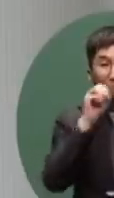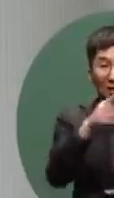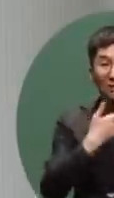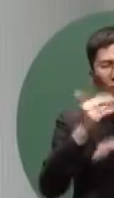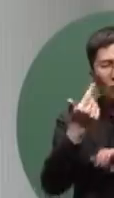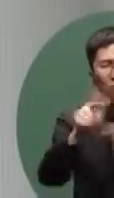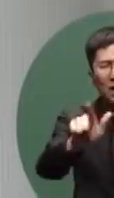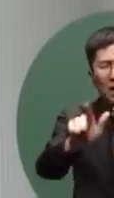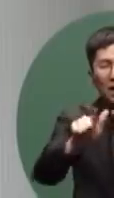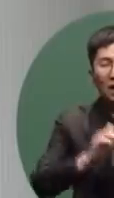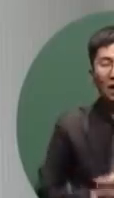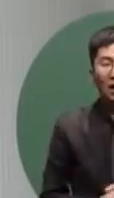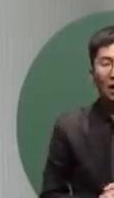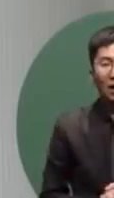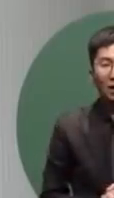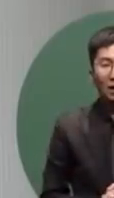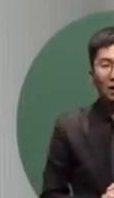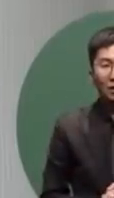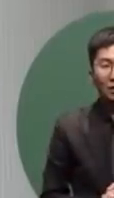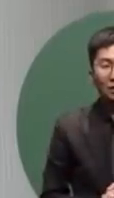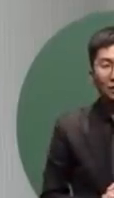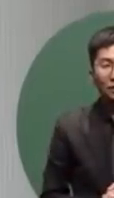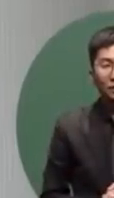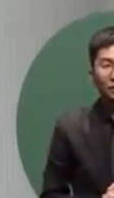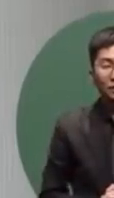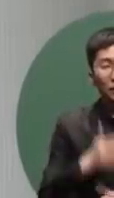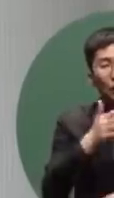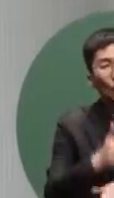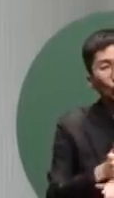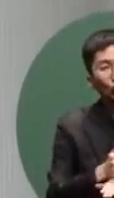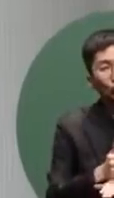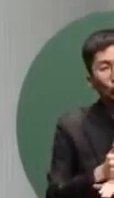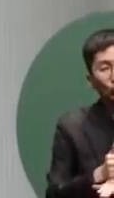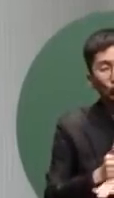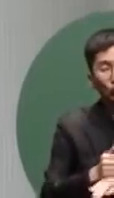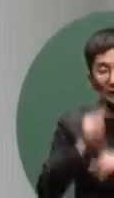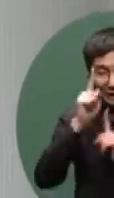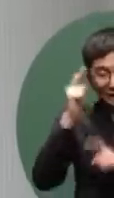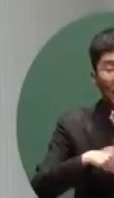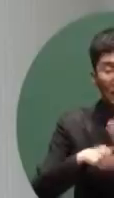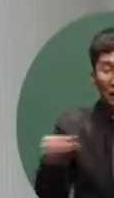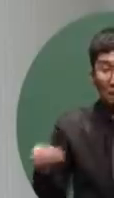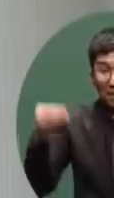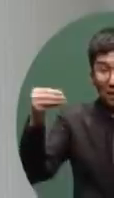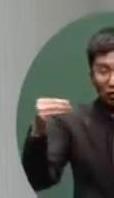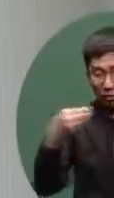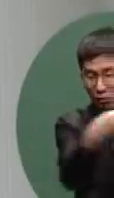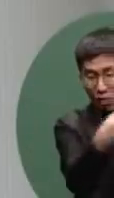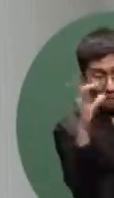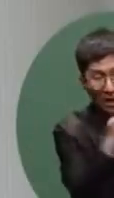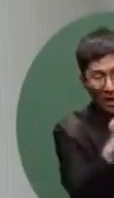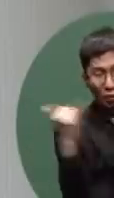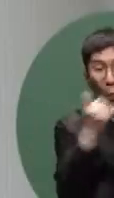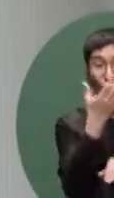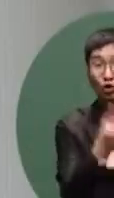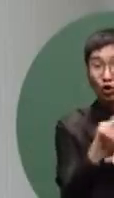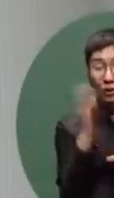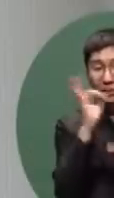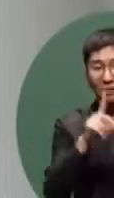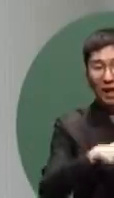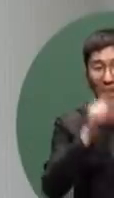하셨는데 사실은 이제 이런 주장이 완전히 지금 허위로 다 드러났고요. 이재명 게이트라는